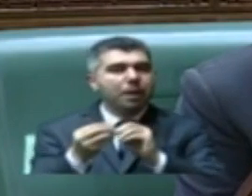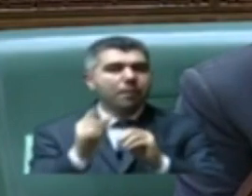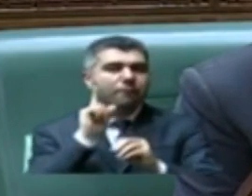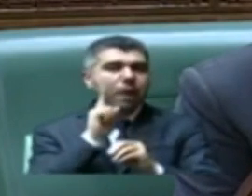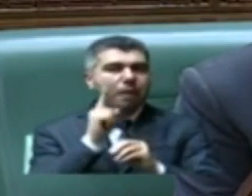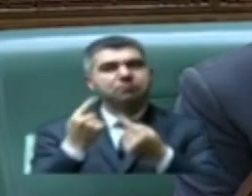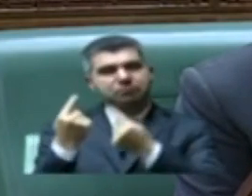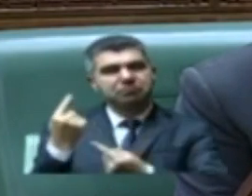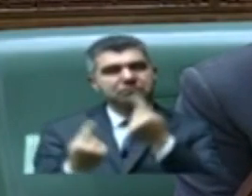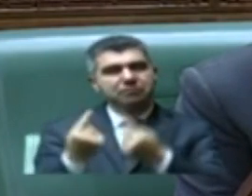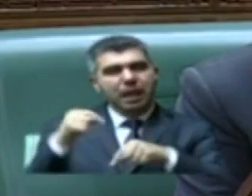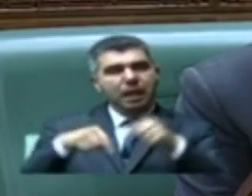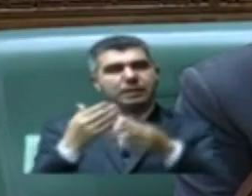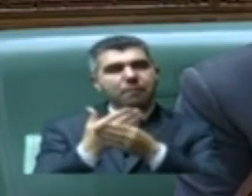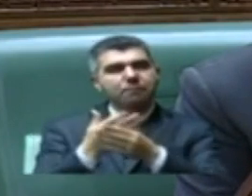وحقا